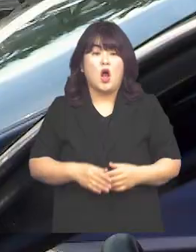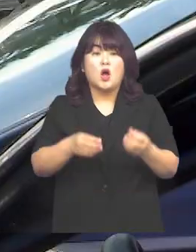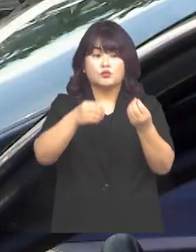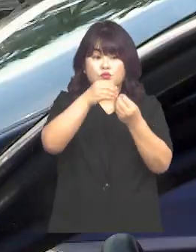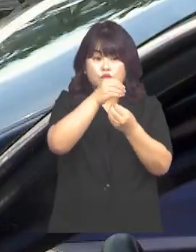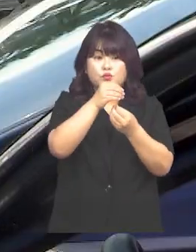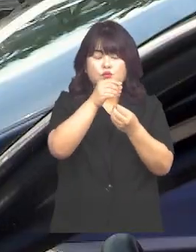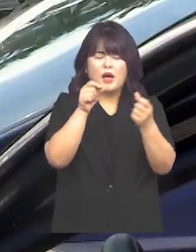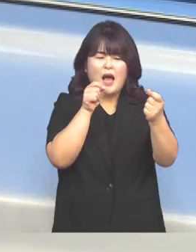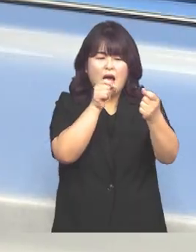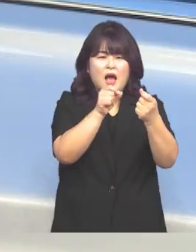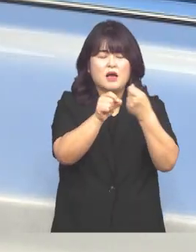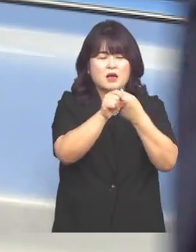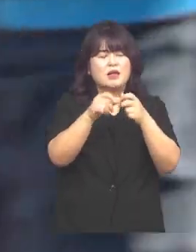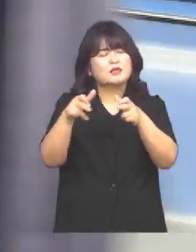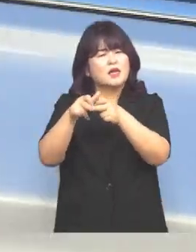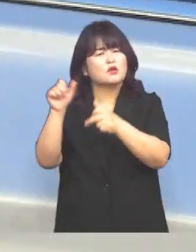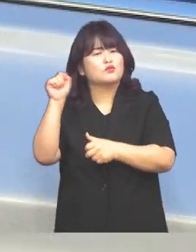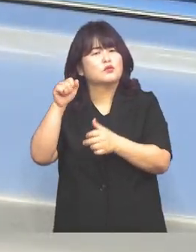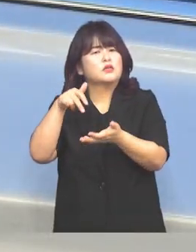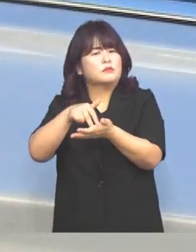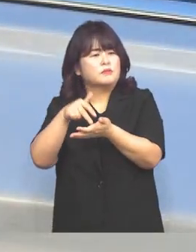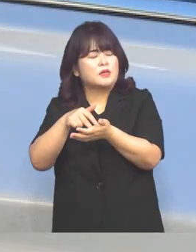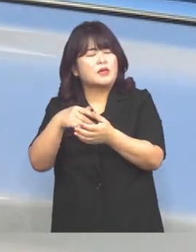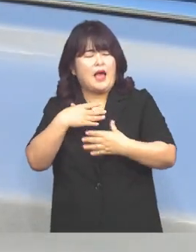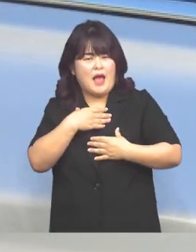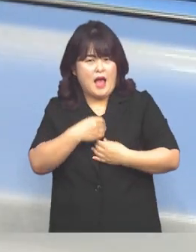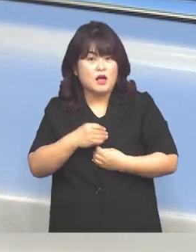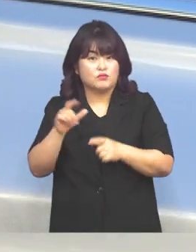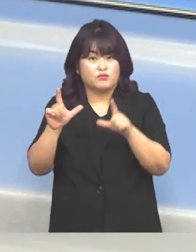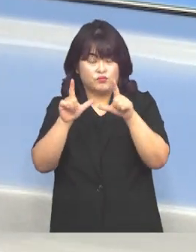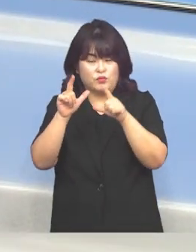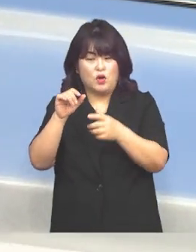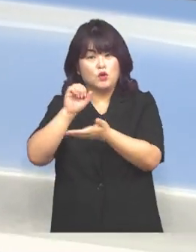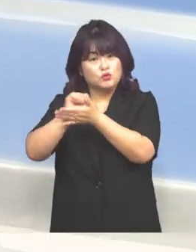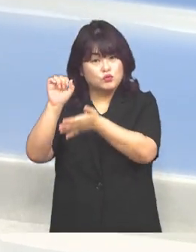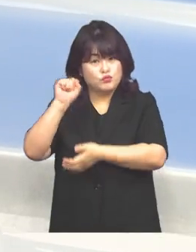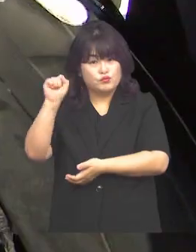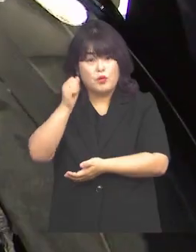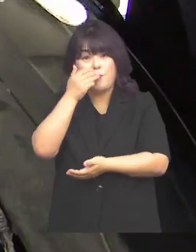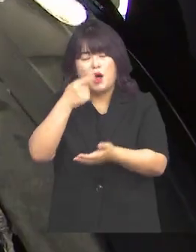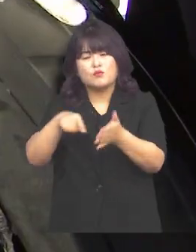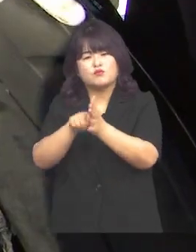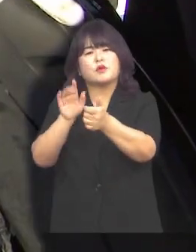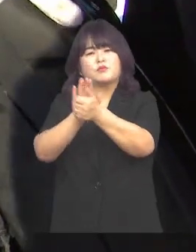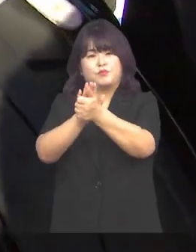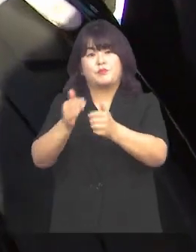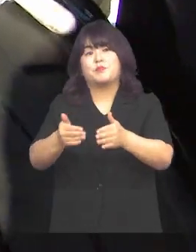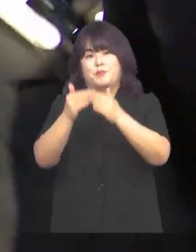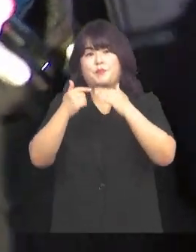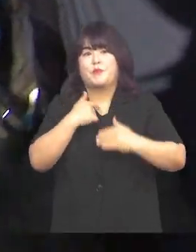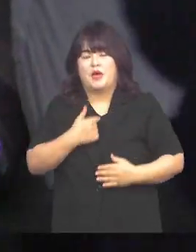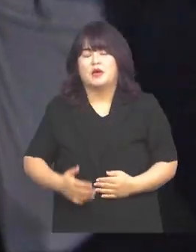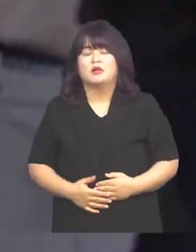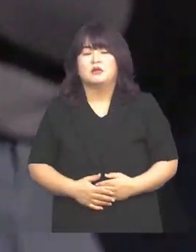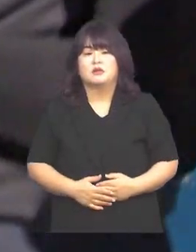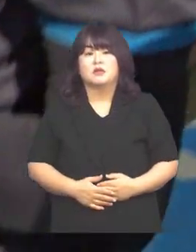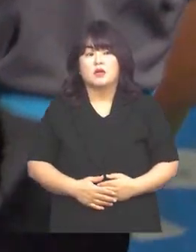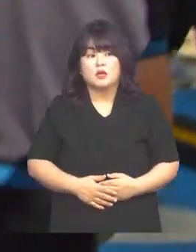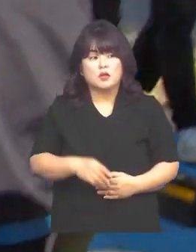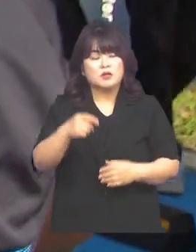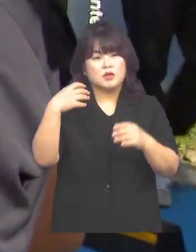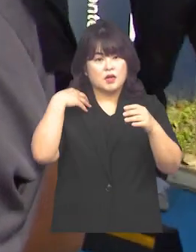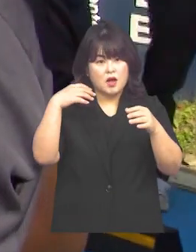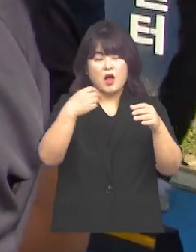추석을 앞두고 장애인 운전자가 안전하게 차량을 운전할 수 있도록 마련됐습니다. 이 시장은 현장에서